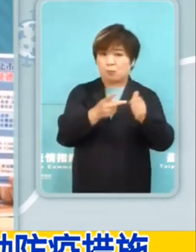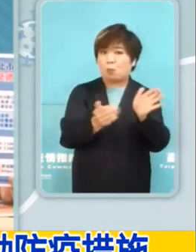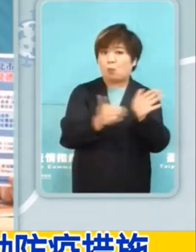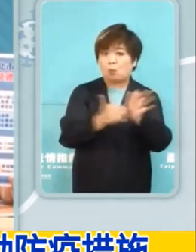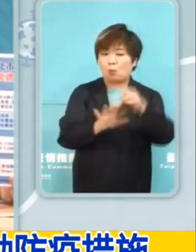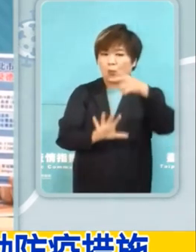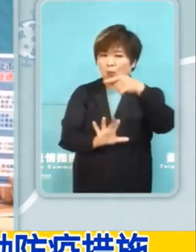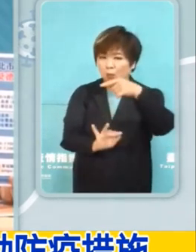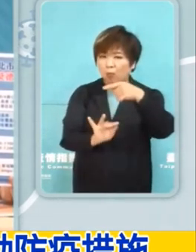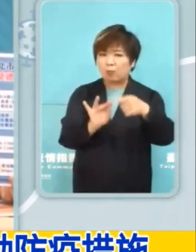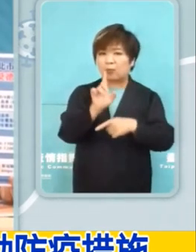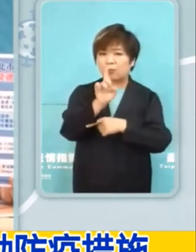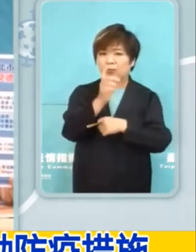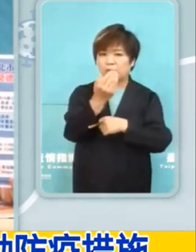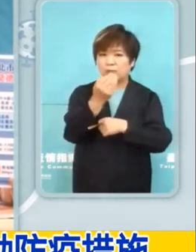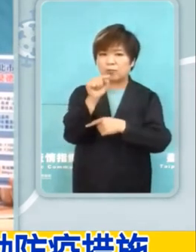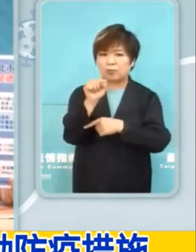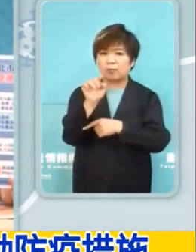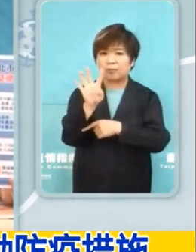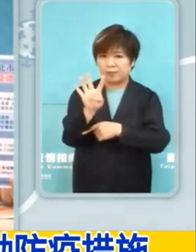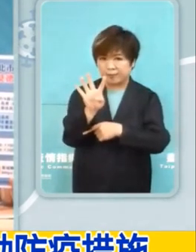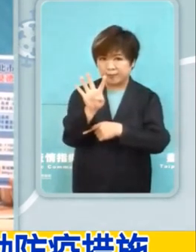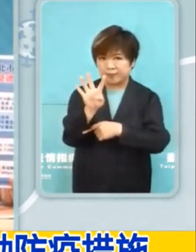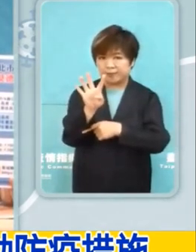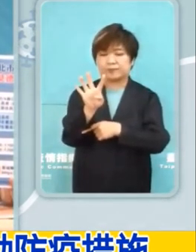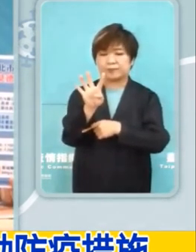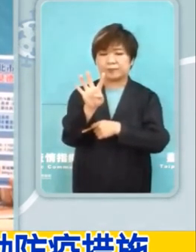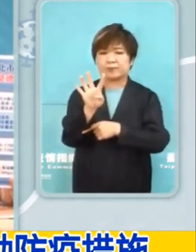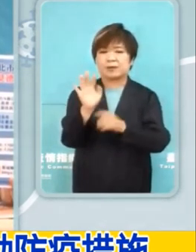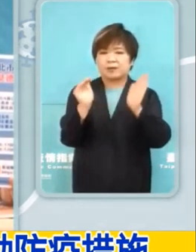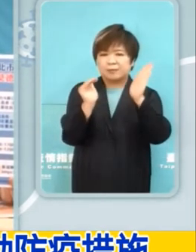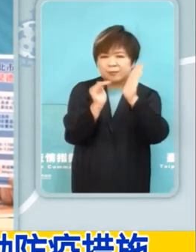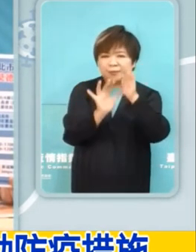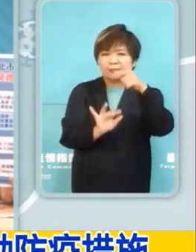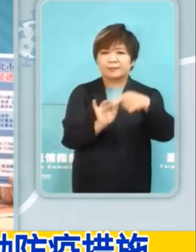呢，可以透过台北市的预约系统啊，更多的讯息我们持续带您来关注，再来掌握知。